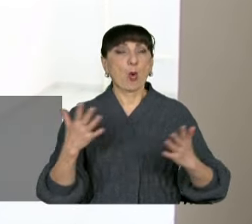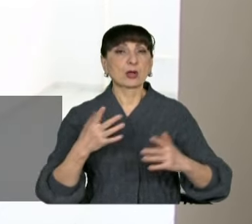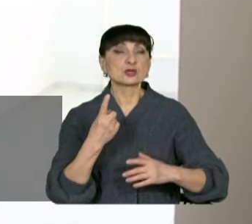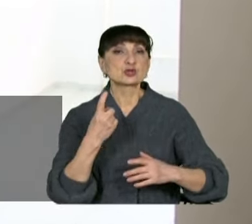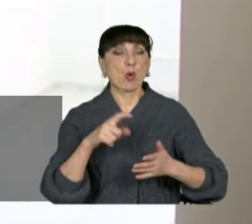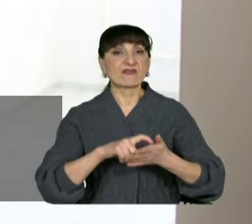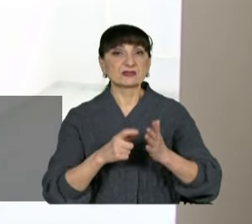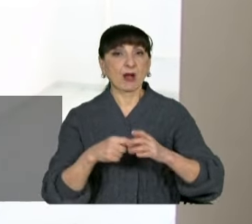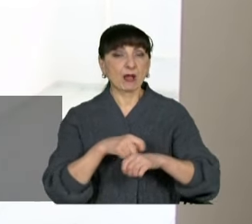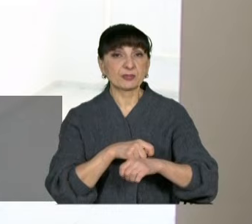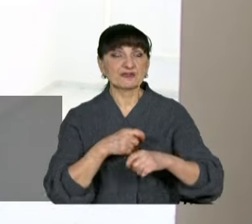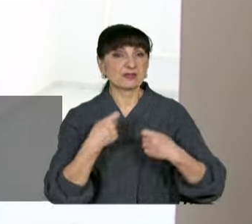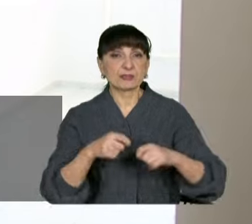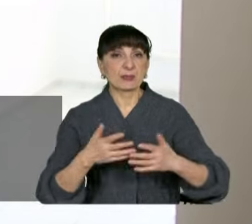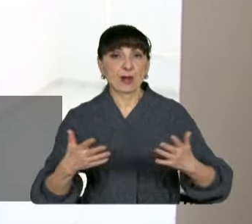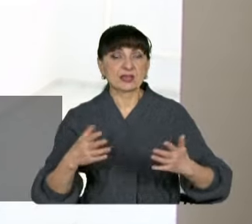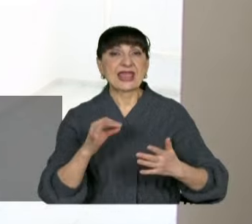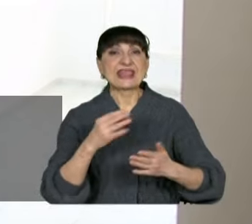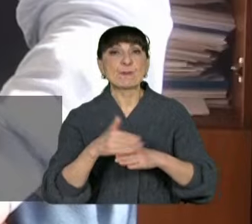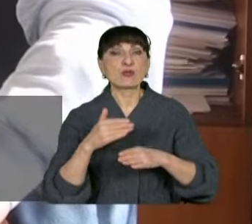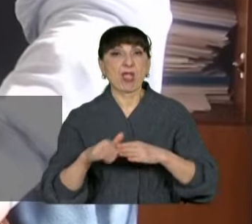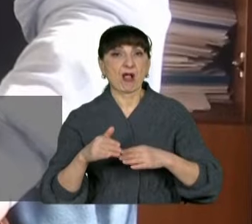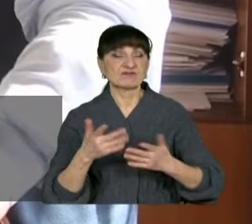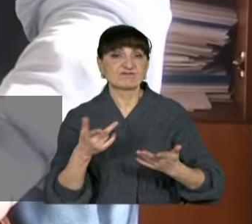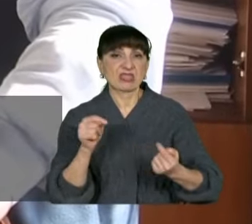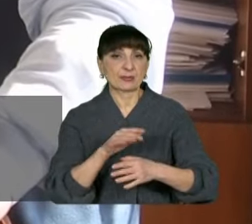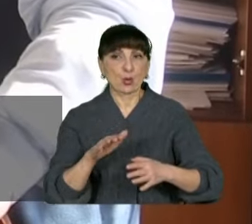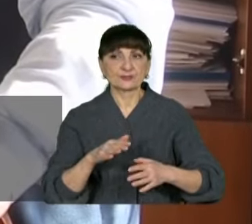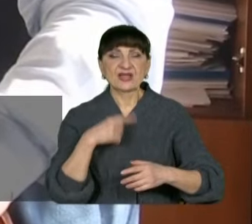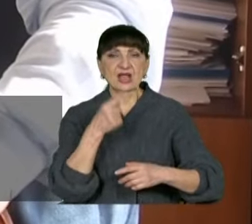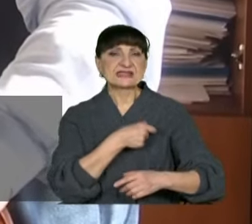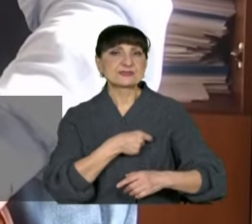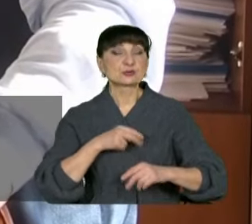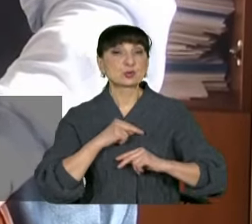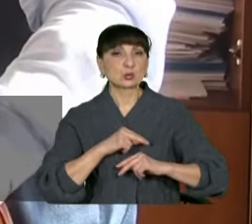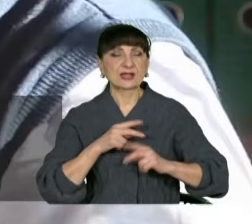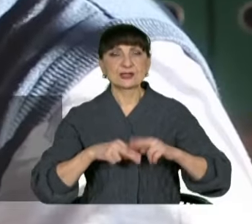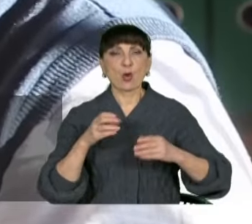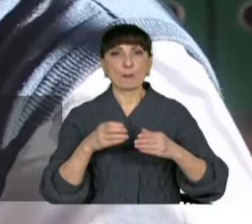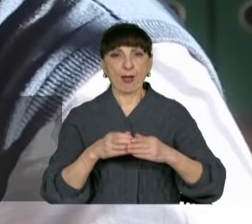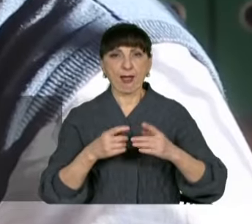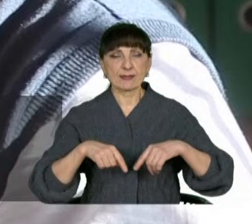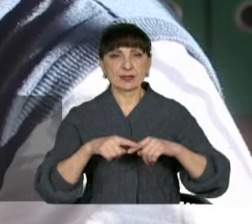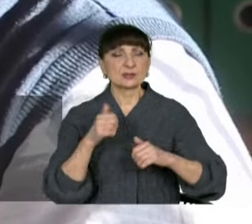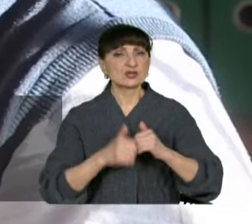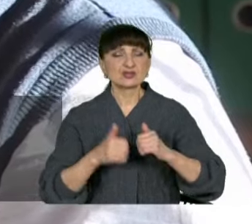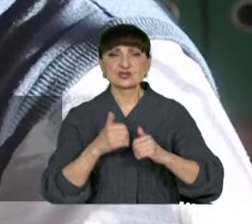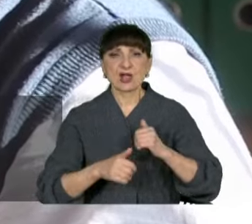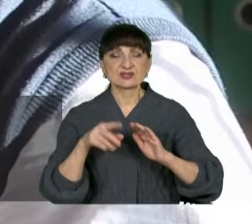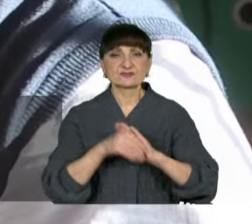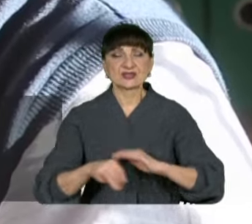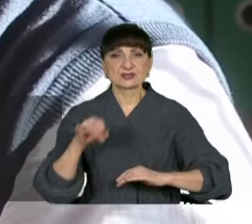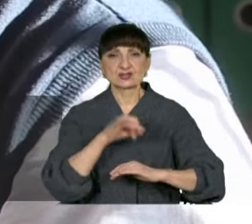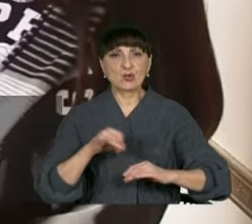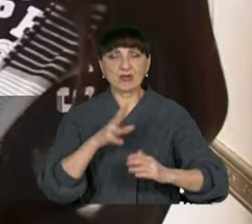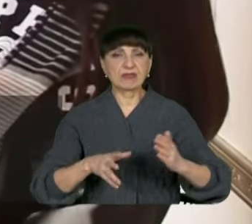Они сейчас не проходят по ипотечным программам. Слишком дорого. Как отметили в инспекции труда, строительные организации стали все чаще фигурировать в историях